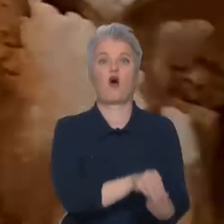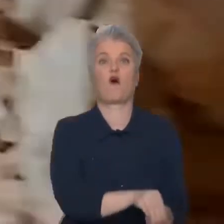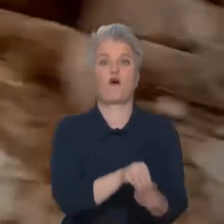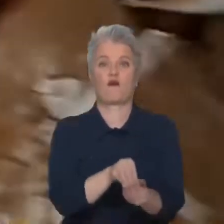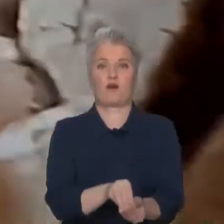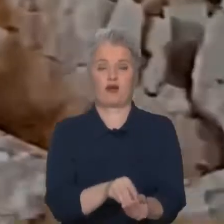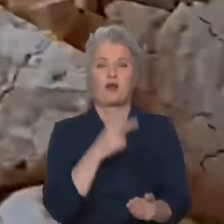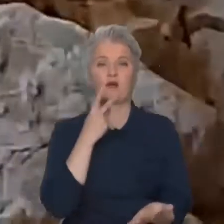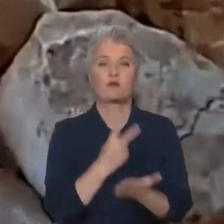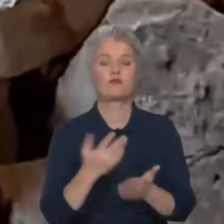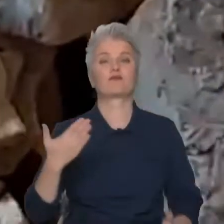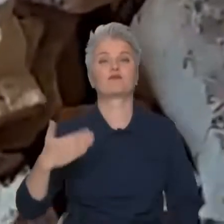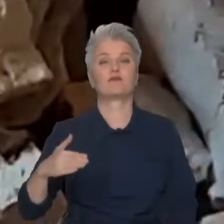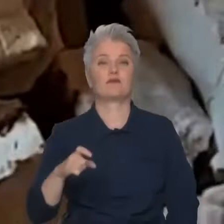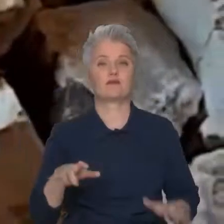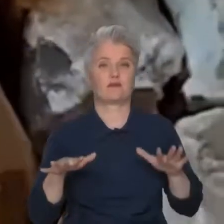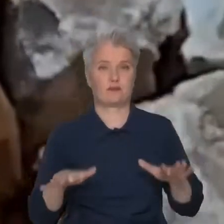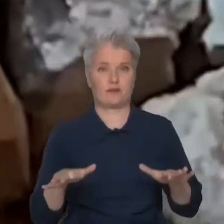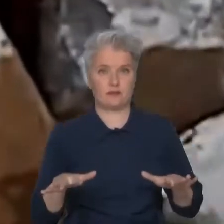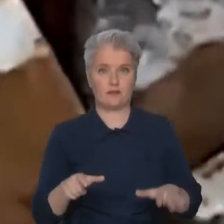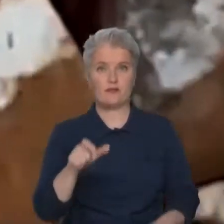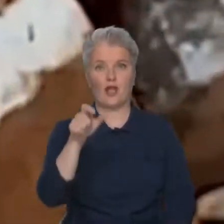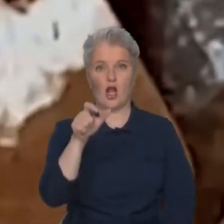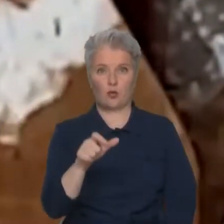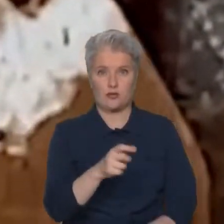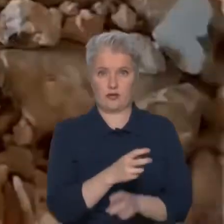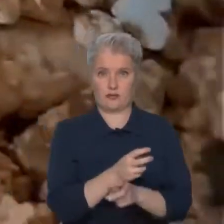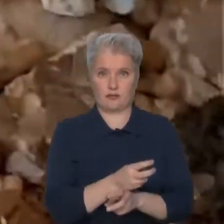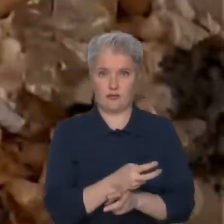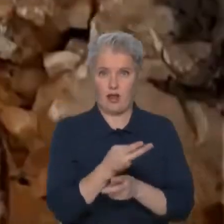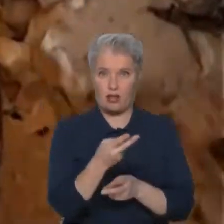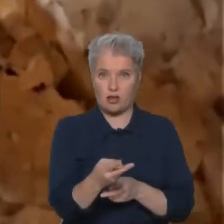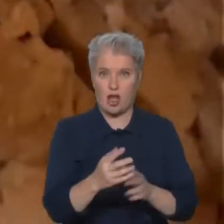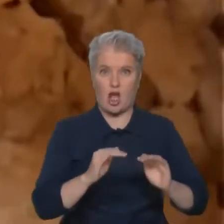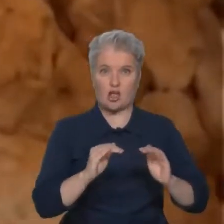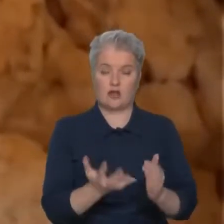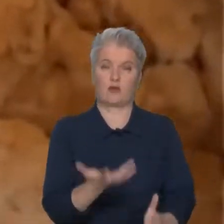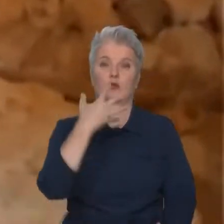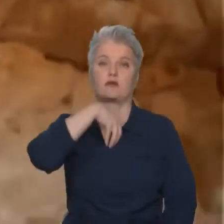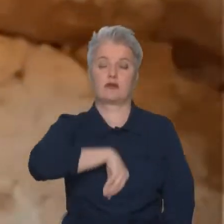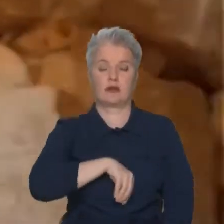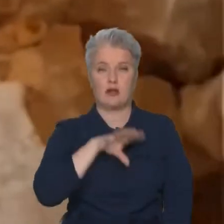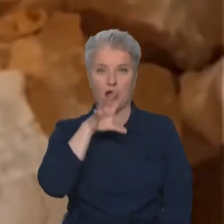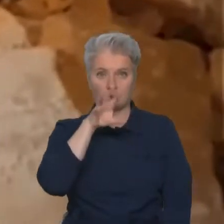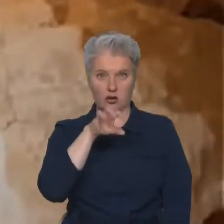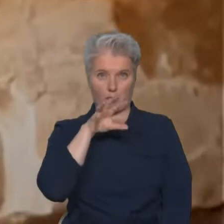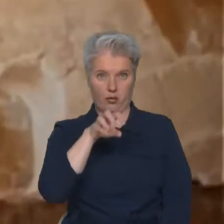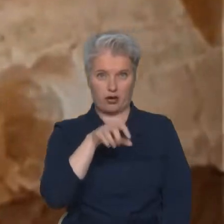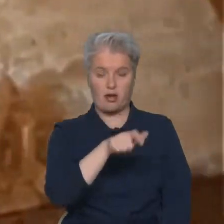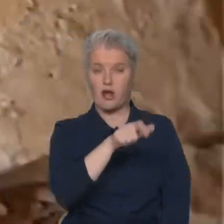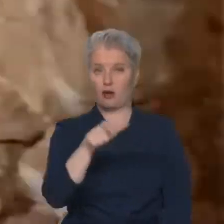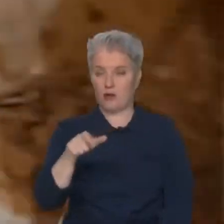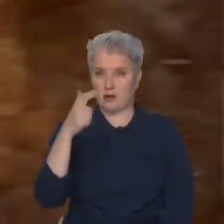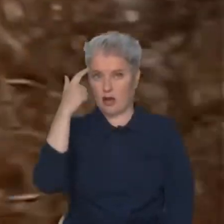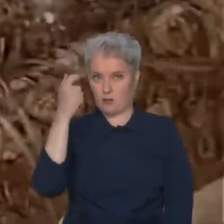Андрющенко оприлюднив відео з місця. Людські останки лежать у завалах, частину об'їли собаки. За словами Андрющенка, мешканці